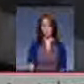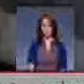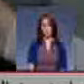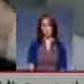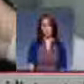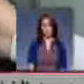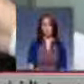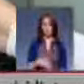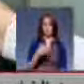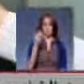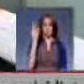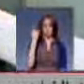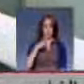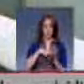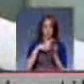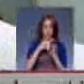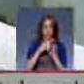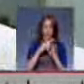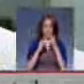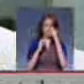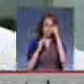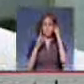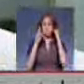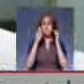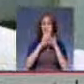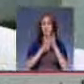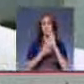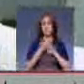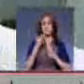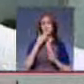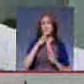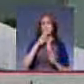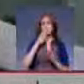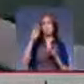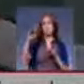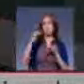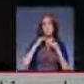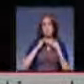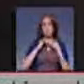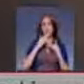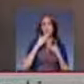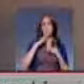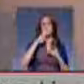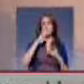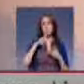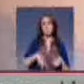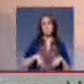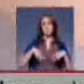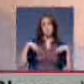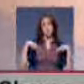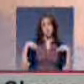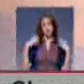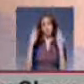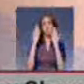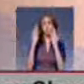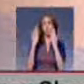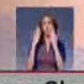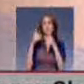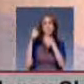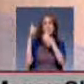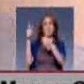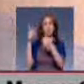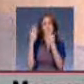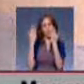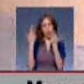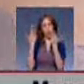ما كانش عندنا مية والحمد لله، ده نعمة من عند ربنا وكتر خير الناس اللي بتجيب الخير، فرحانة وبدعي لهم ليل ونهار